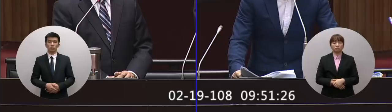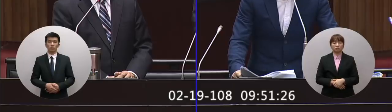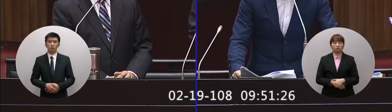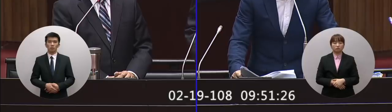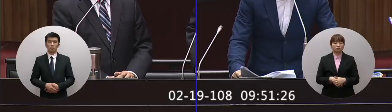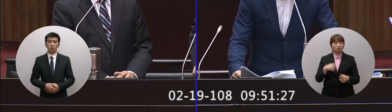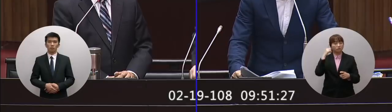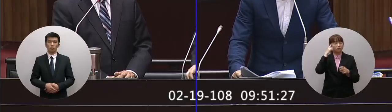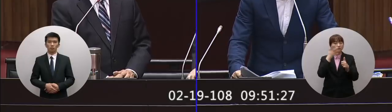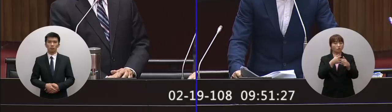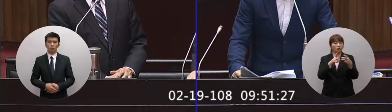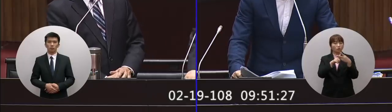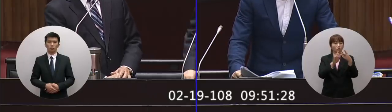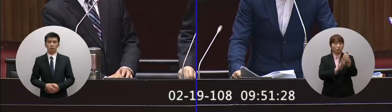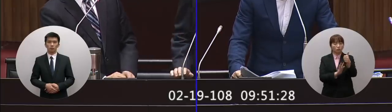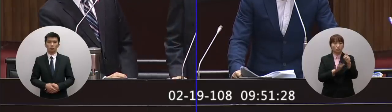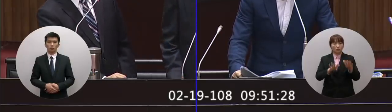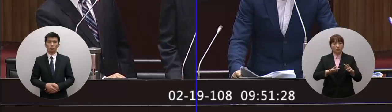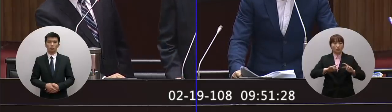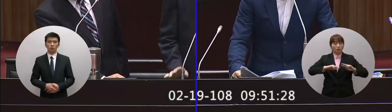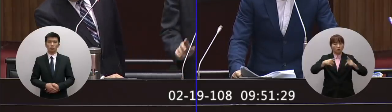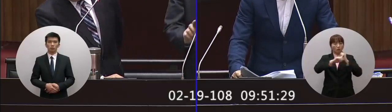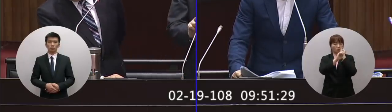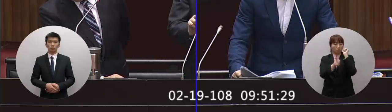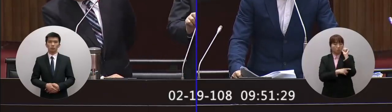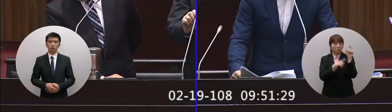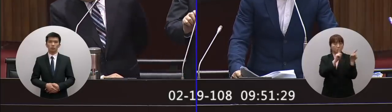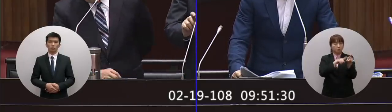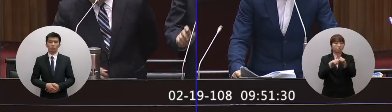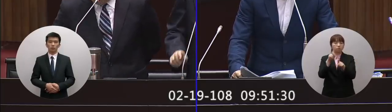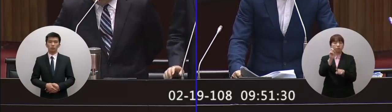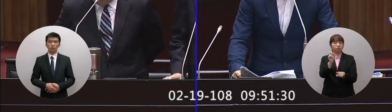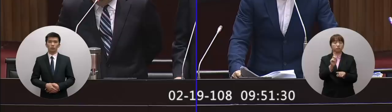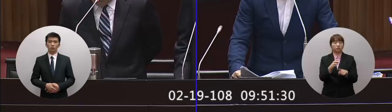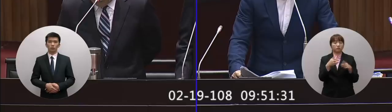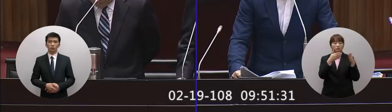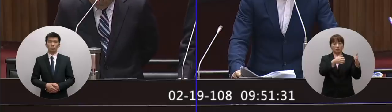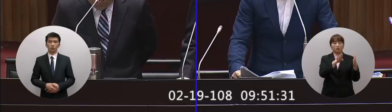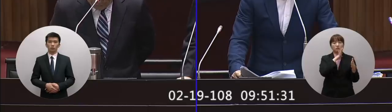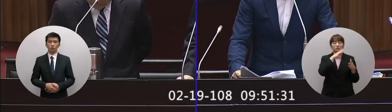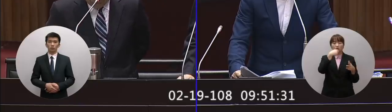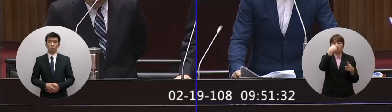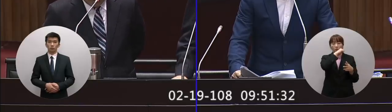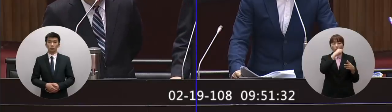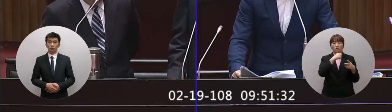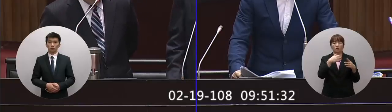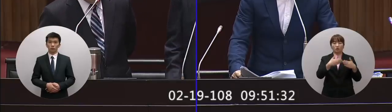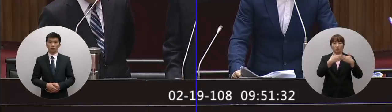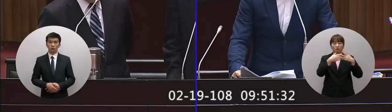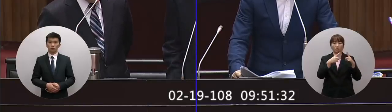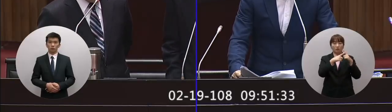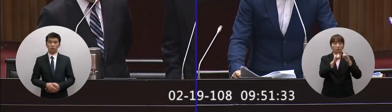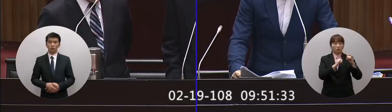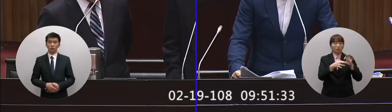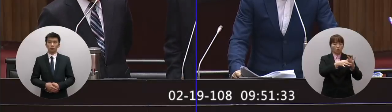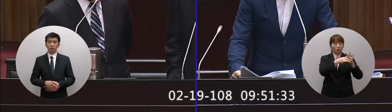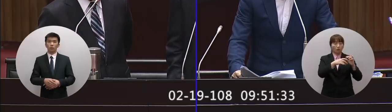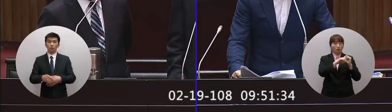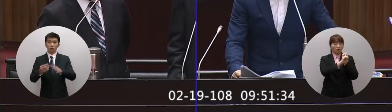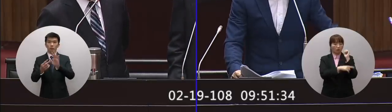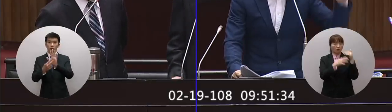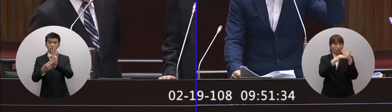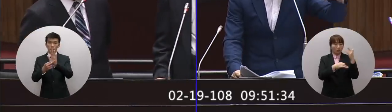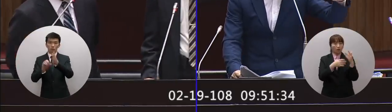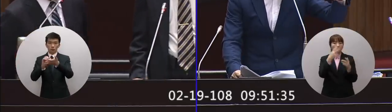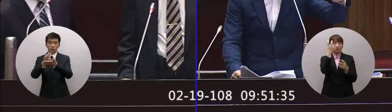委，我们现在要修，是修哪里？两岸人民关系条例吗？还是？两岸协议监督条